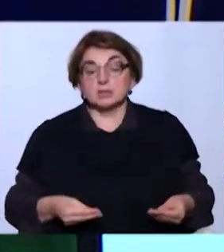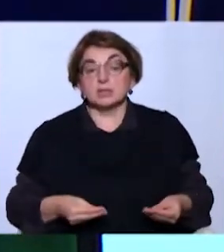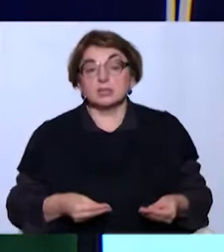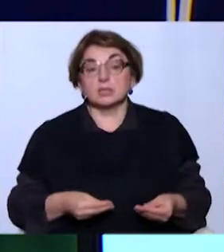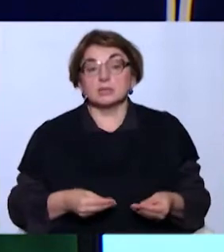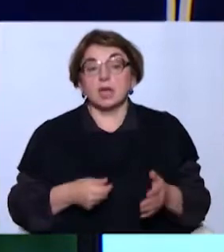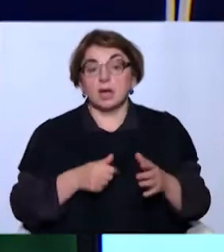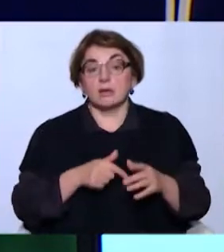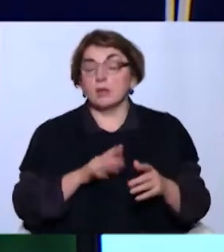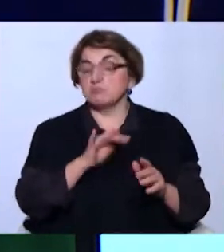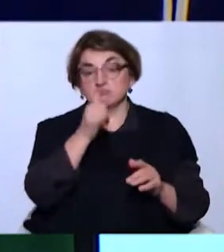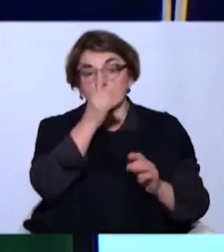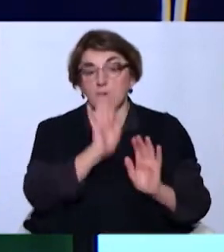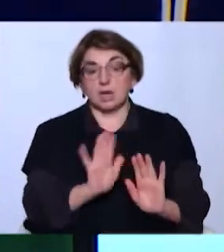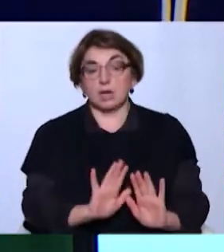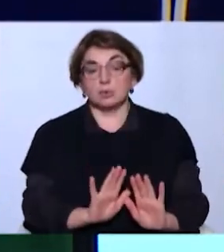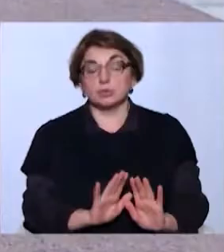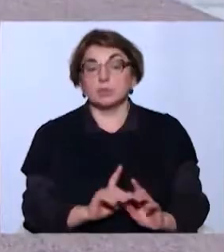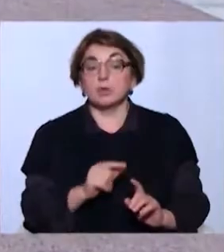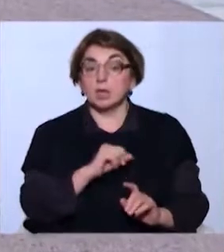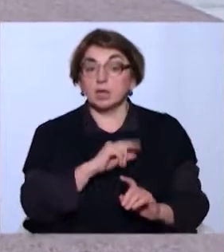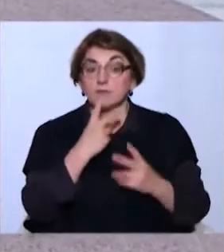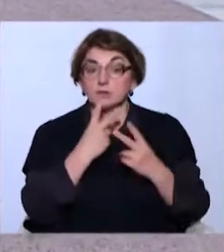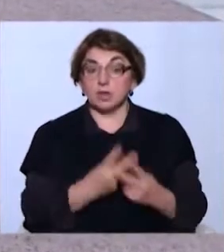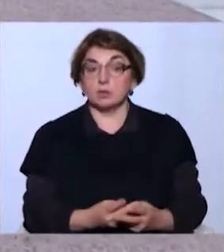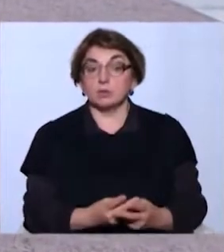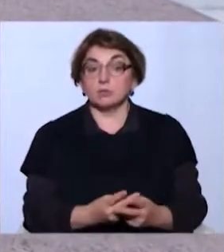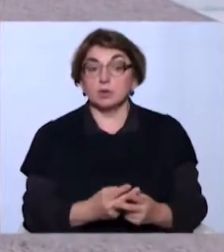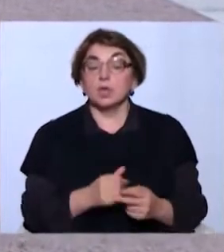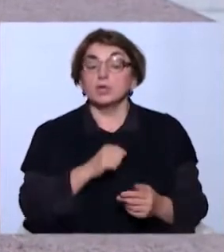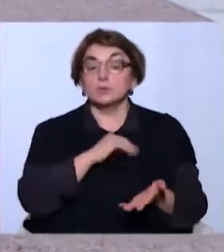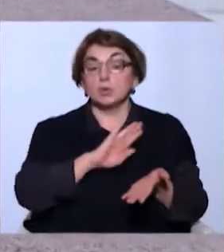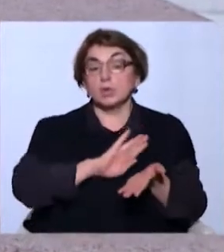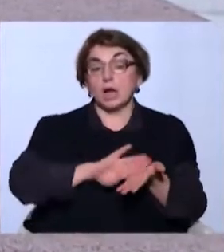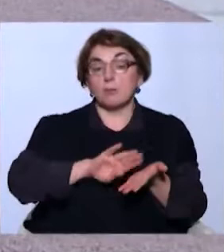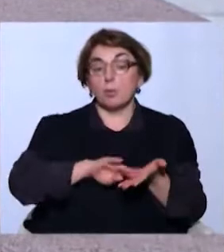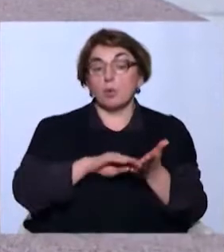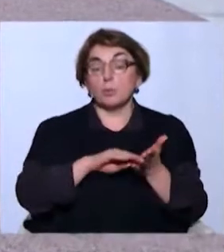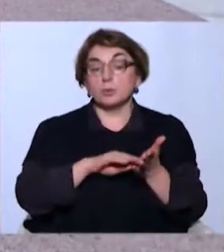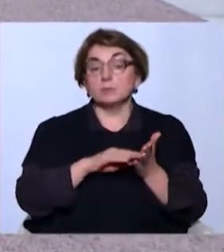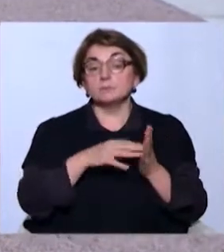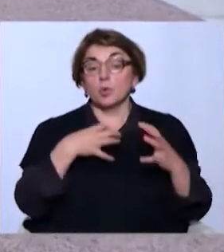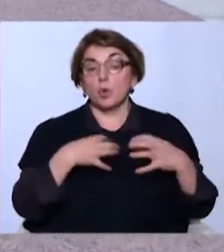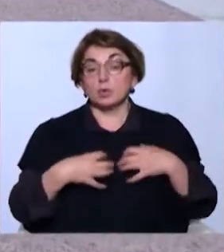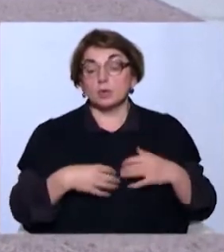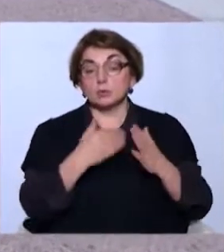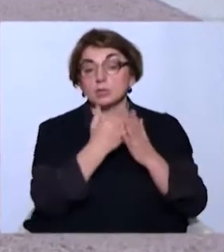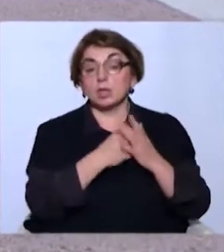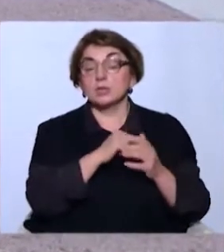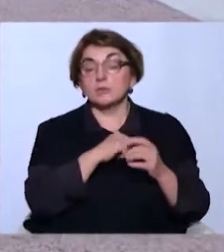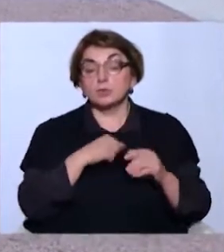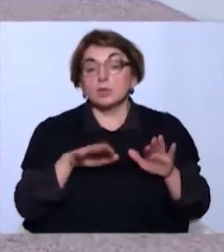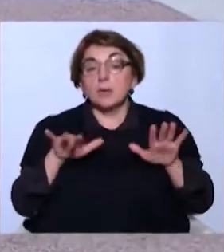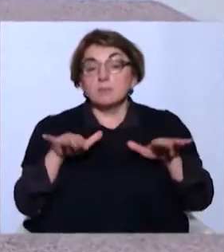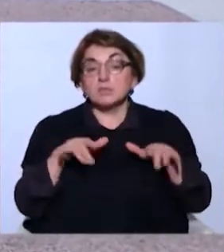ჟანგბადის გადატანას არ ახორციელებს. განვიხილოთ გამომყოფი ორგანოთა სისტემა. მწერის ორგანიზმში